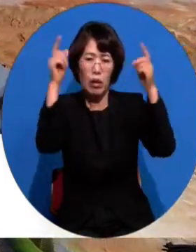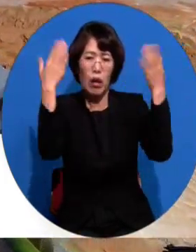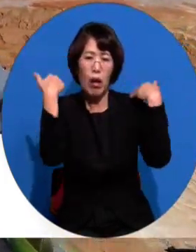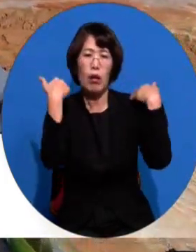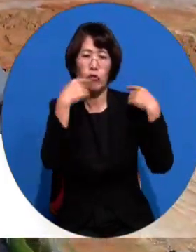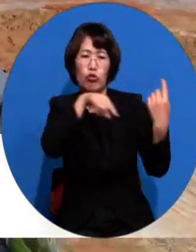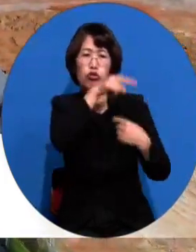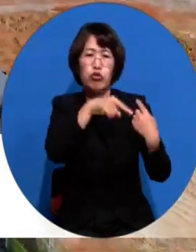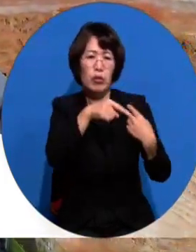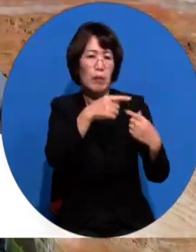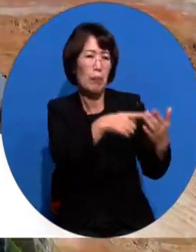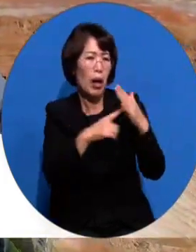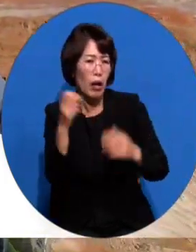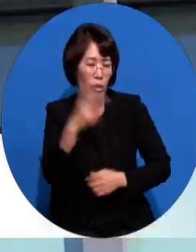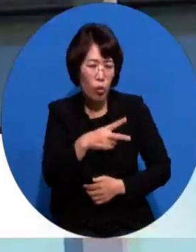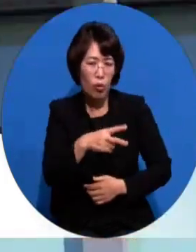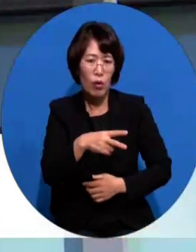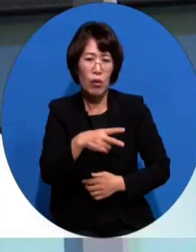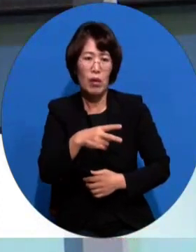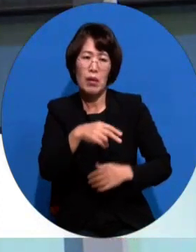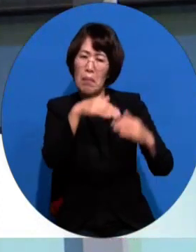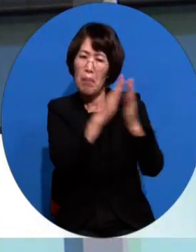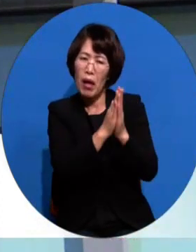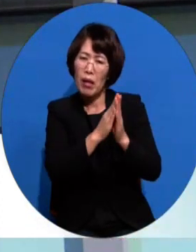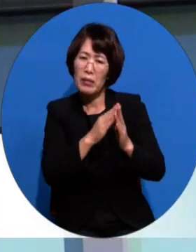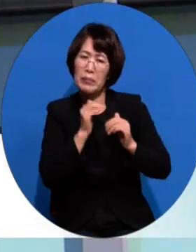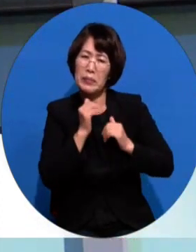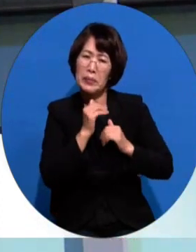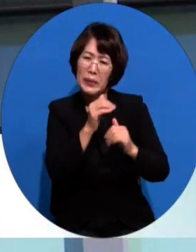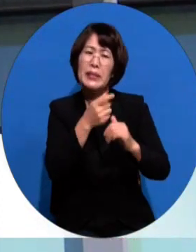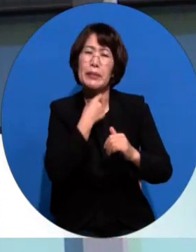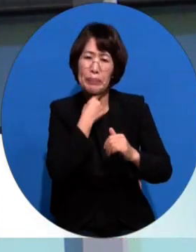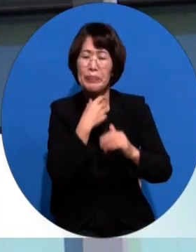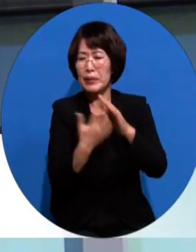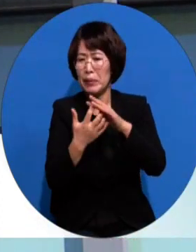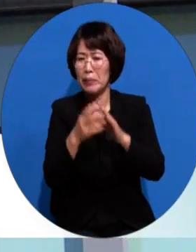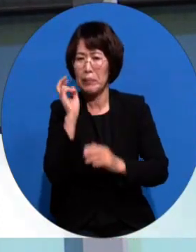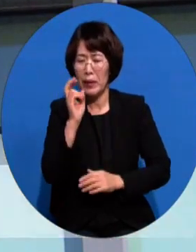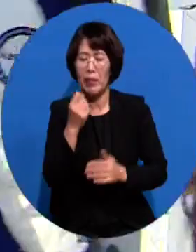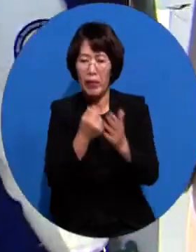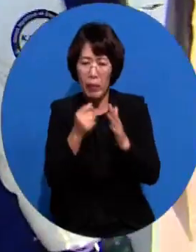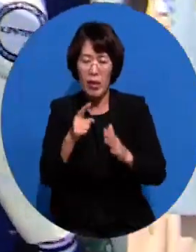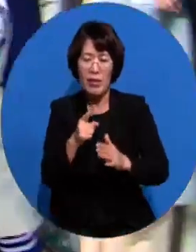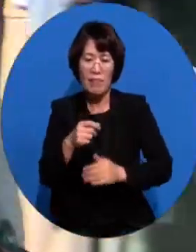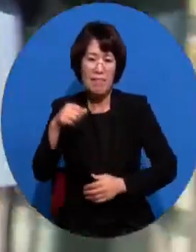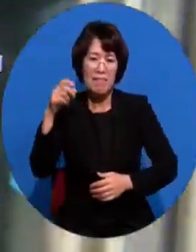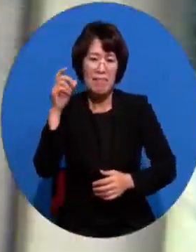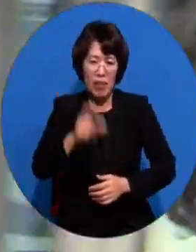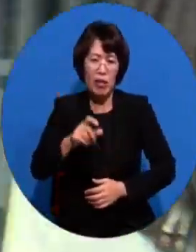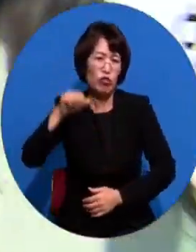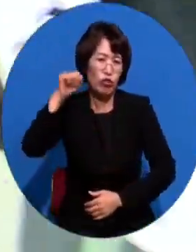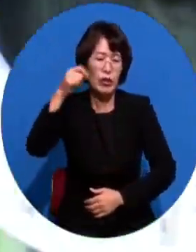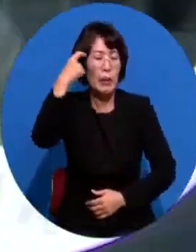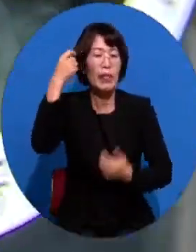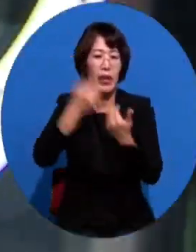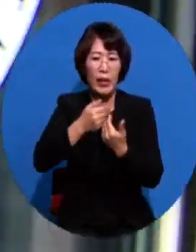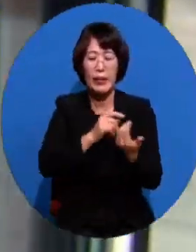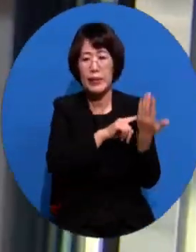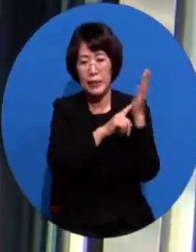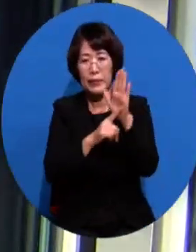무력화하고 폐교에 수순을 밟겠다는 의도라고 지적하며 강력히의 투쟁해 나가겠다고 강조했습니다